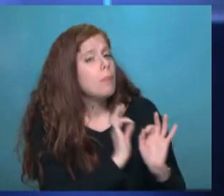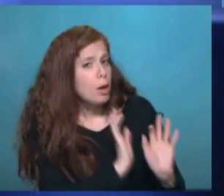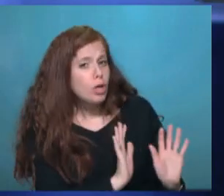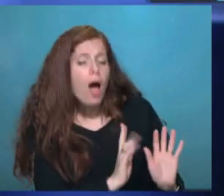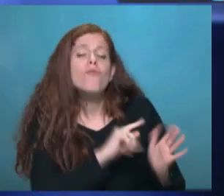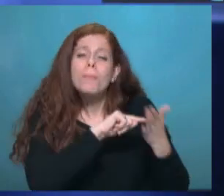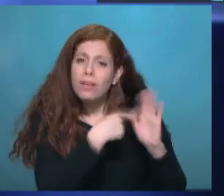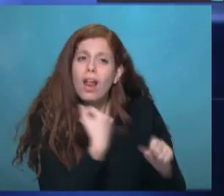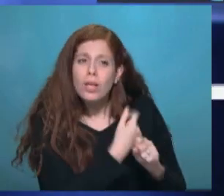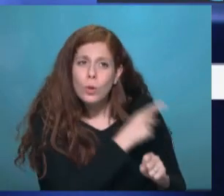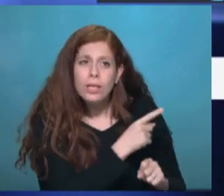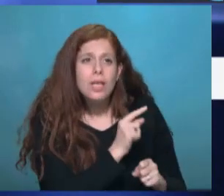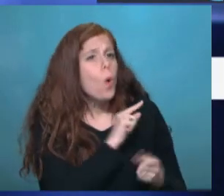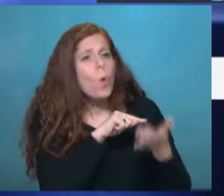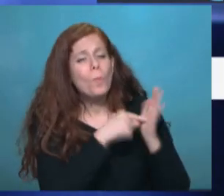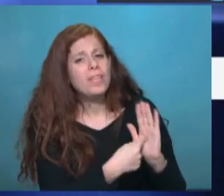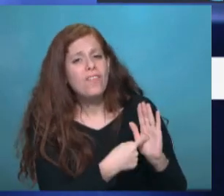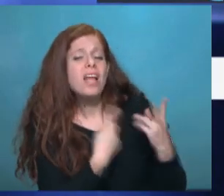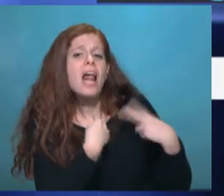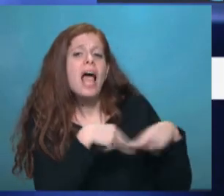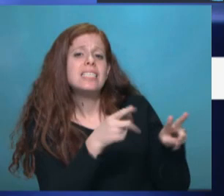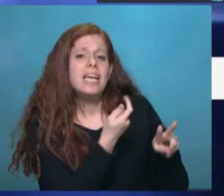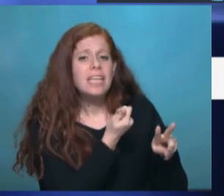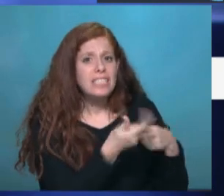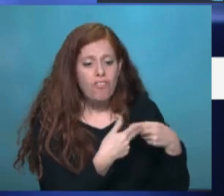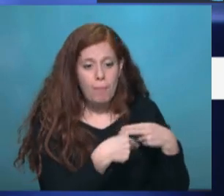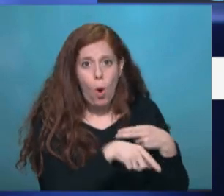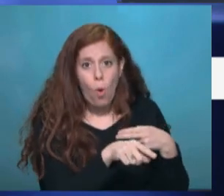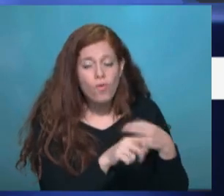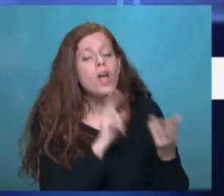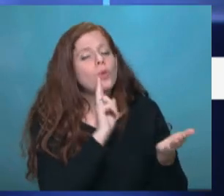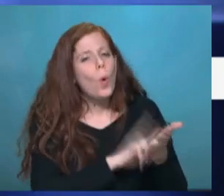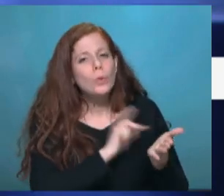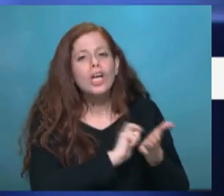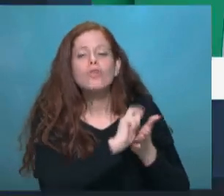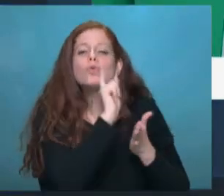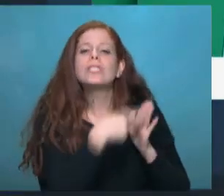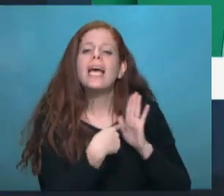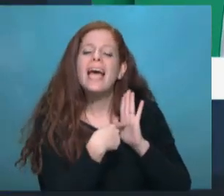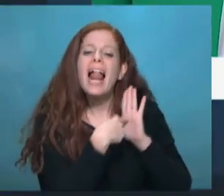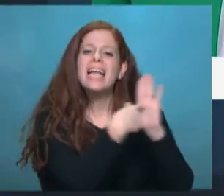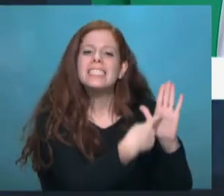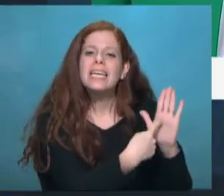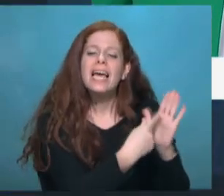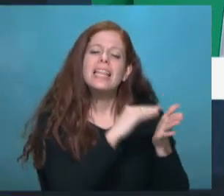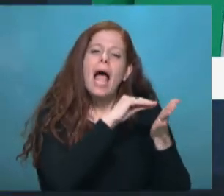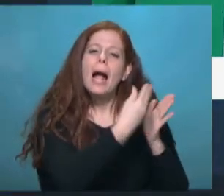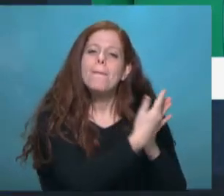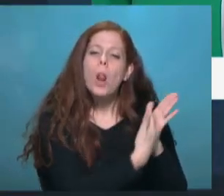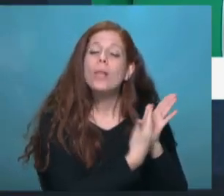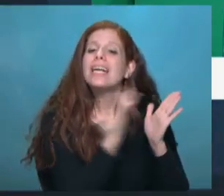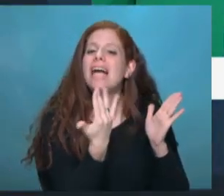הקלפים האלו, הוא לא מתכוון להשיב את הכסף בקרוב. נכון שכתוב שהוא צריך להציג את הקבלות, כמה בדיוק הוא קיבל מבן